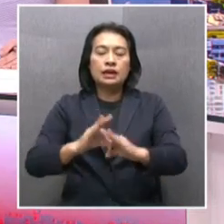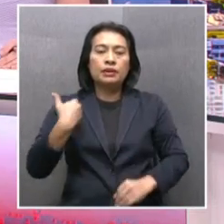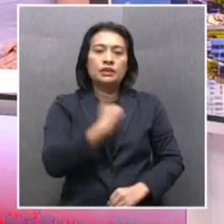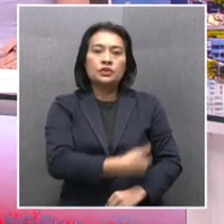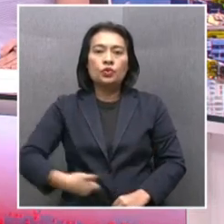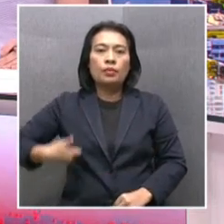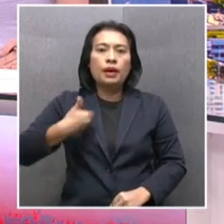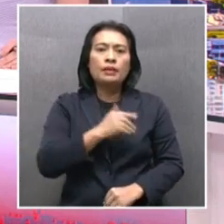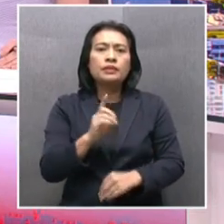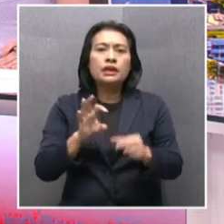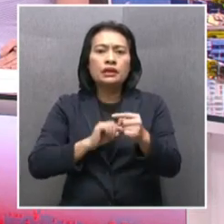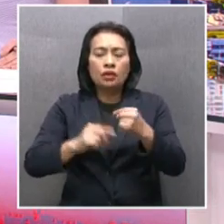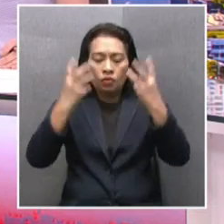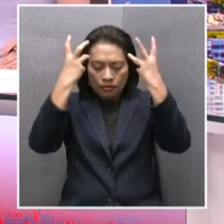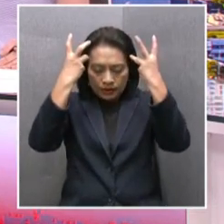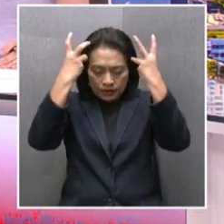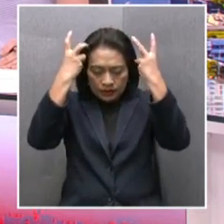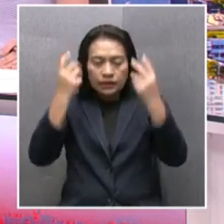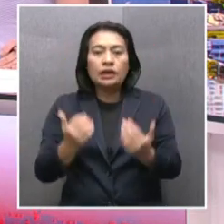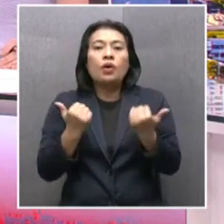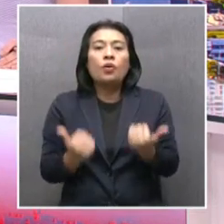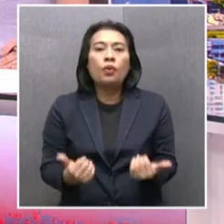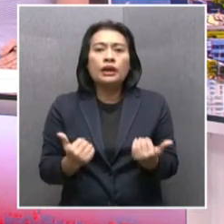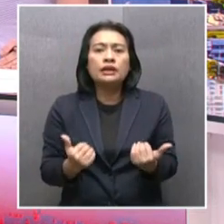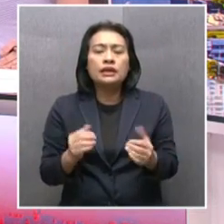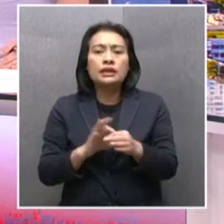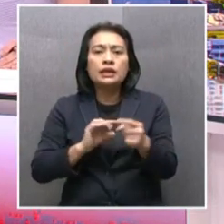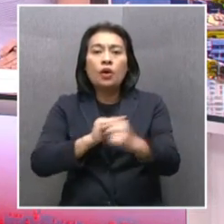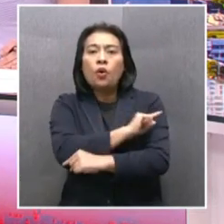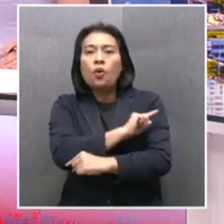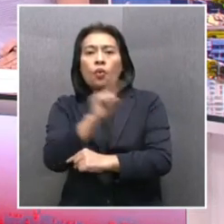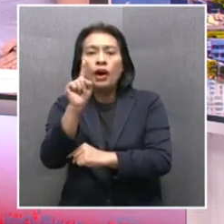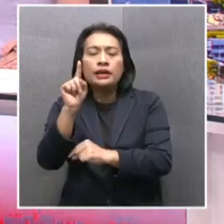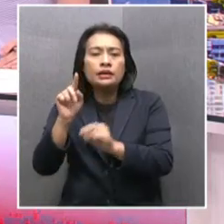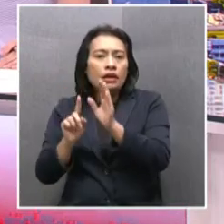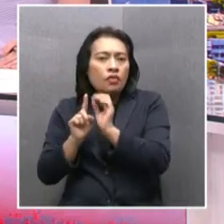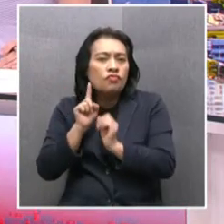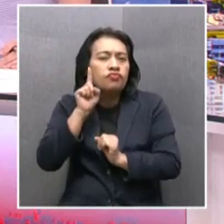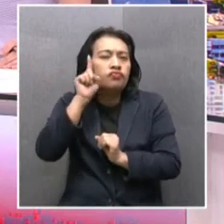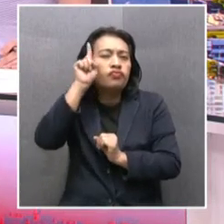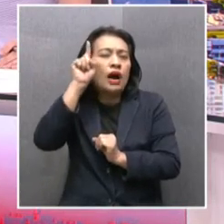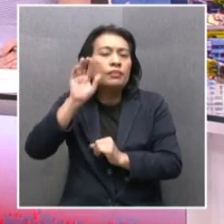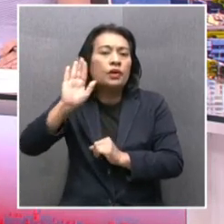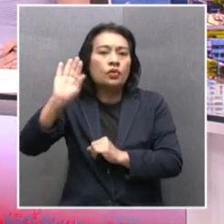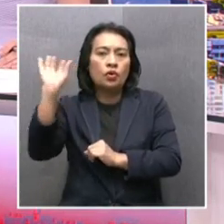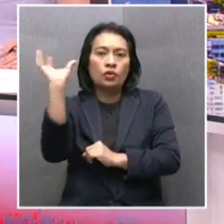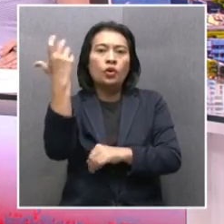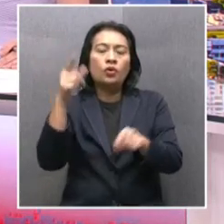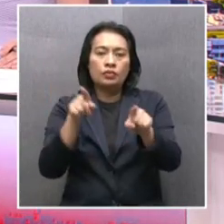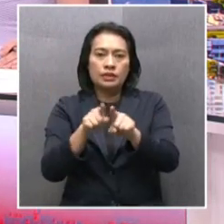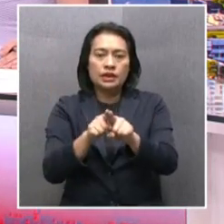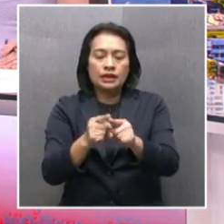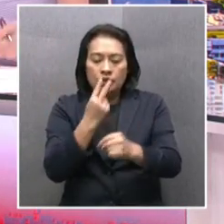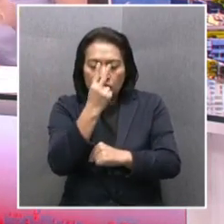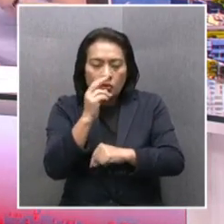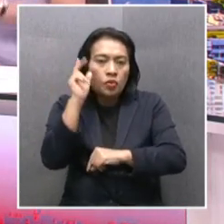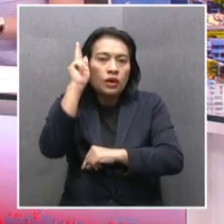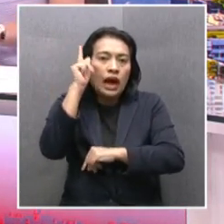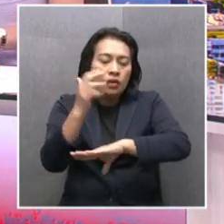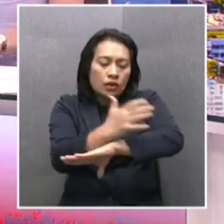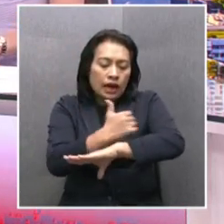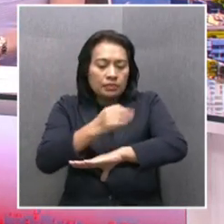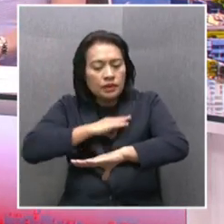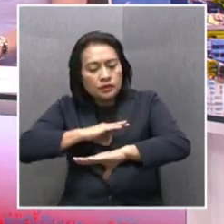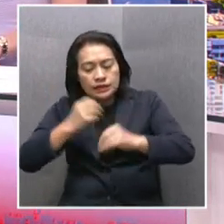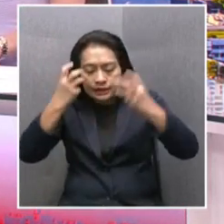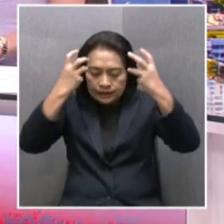ครียดเนี่ยค่ะเพราะว่าวันนี้ก็ยังเป็นวันความดันโลหิตสูงโลกด้วยนะหลายคนเครียดแล้วความดันก็ขึ้นนะดูข่าวการเมืองช่วงนี้เพราะฉะนั้นเดี๋ยวมาติดตาม